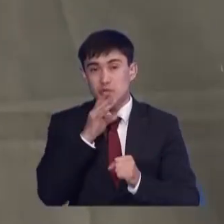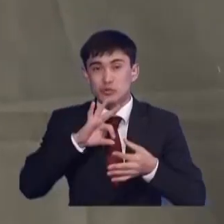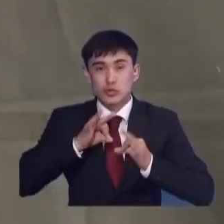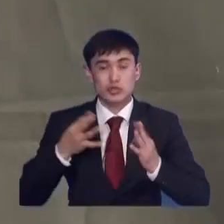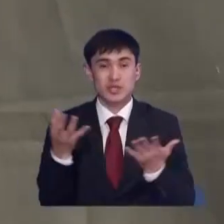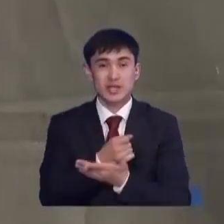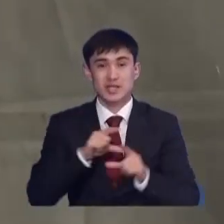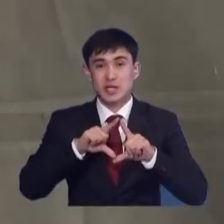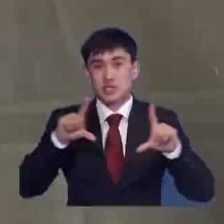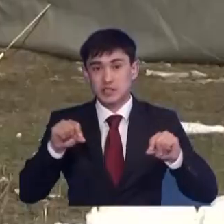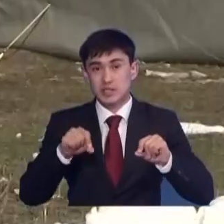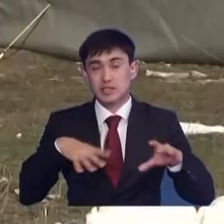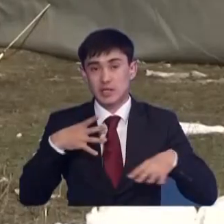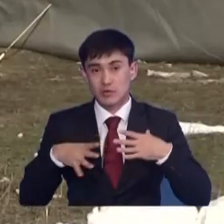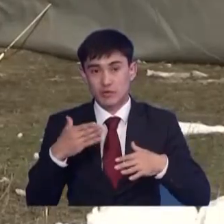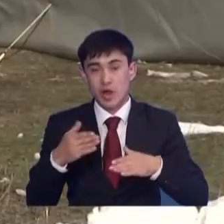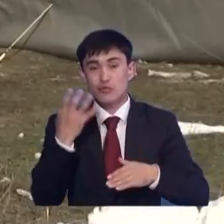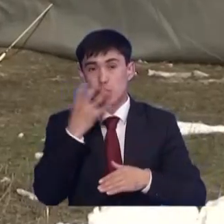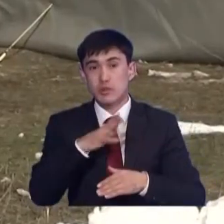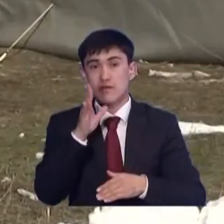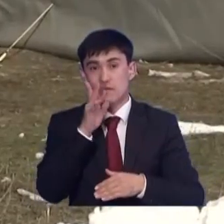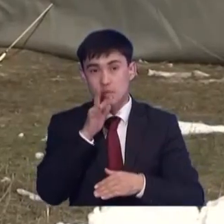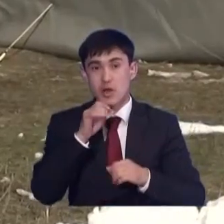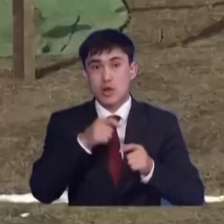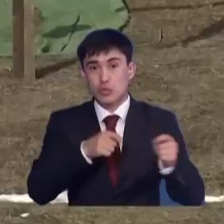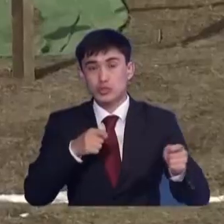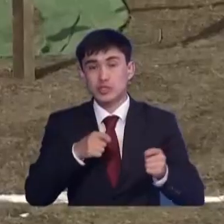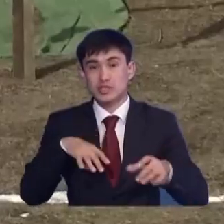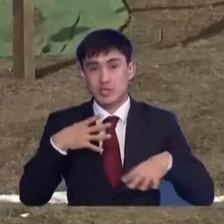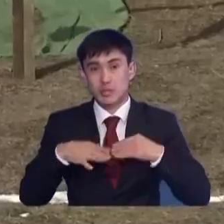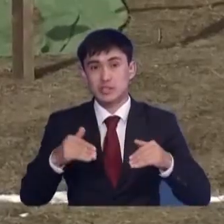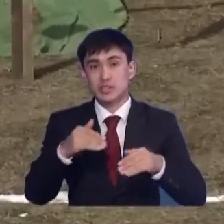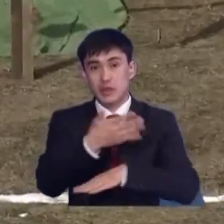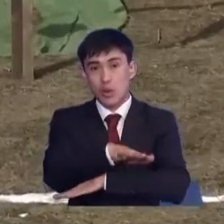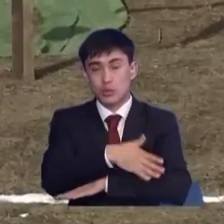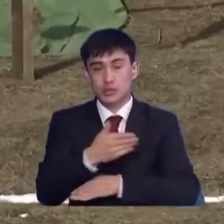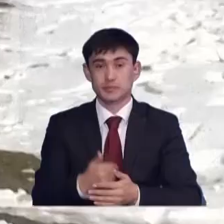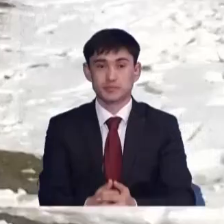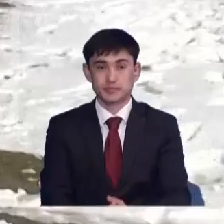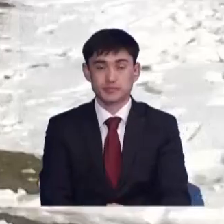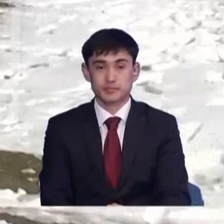здание, подходящее для тренировок. А в теплое время года лучники занимаются под открытым небом.